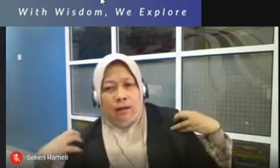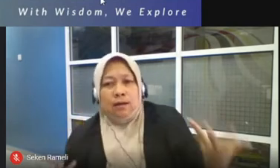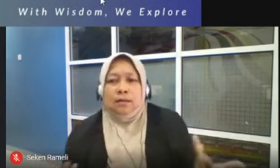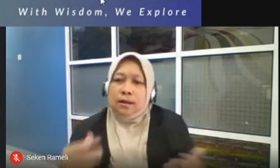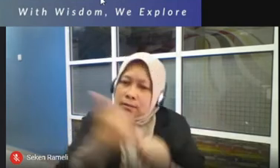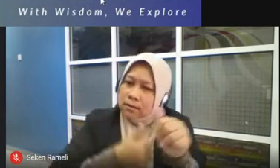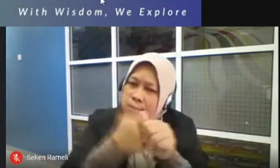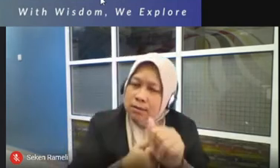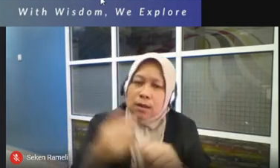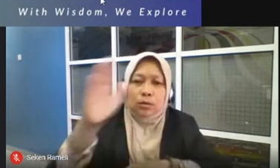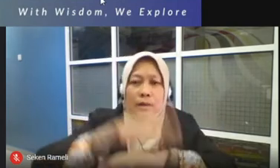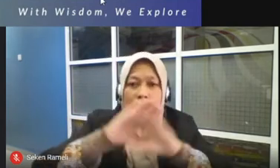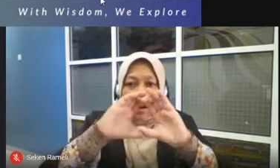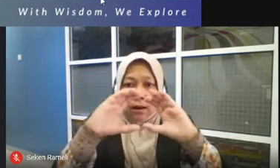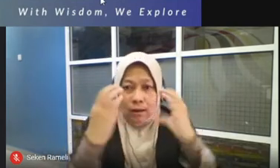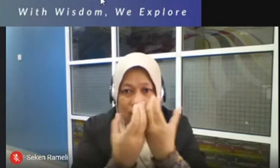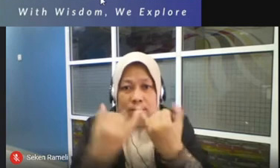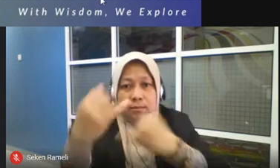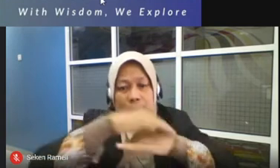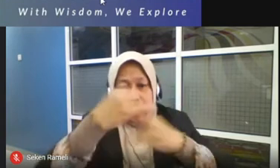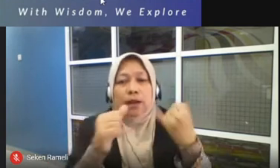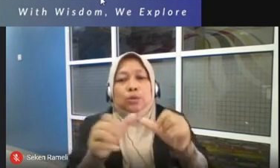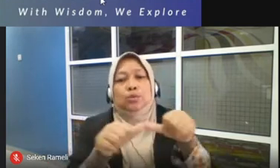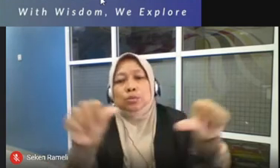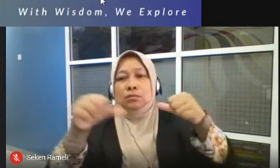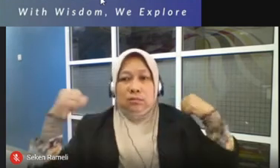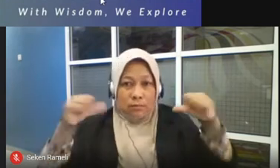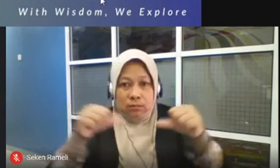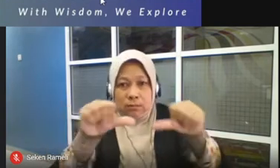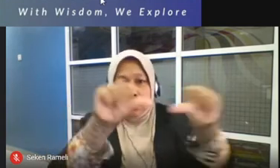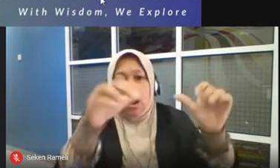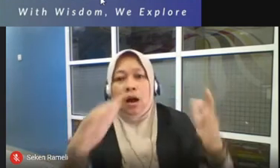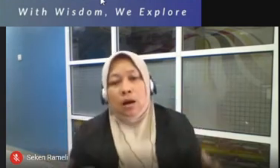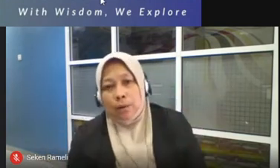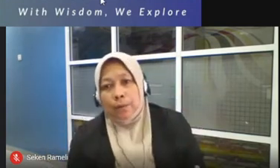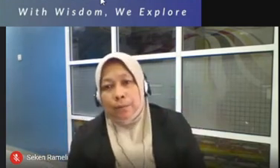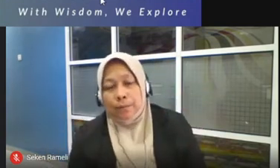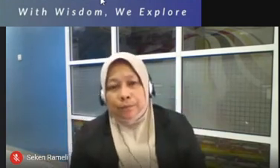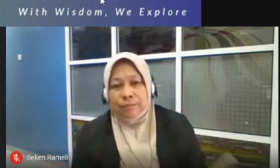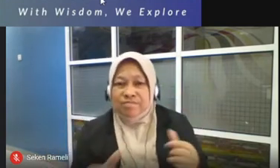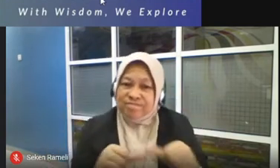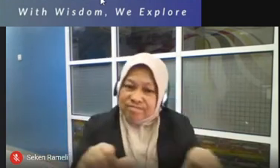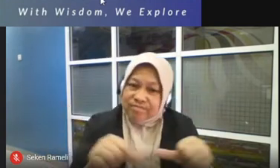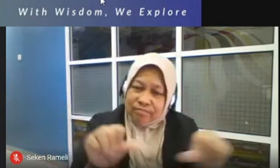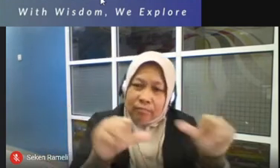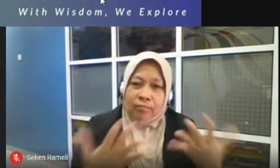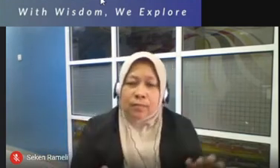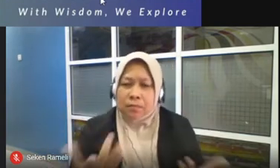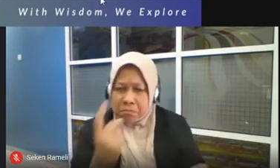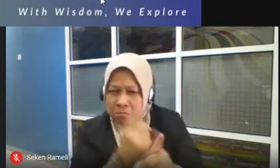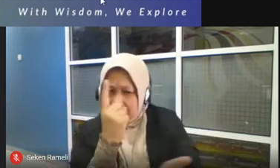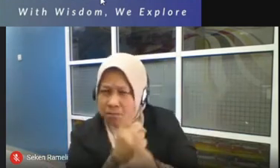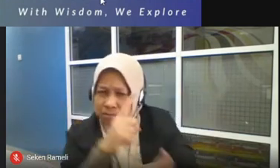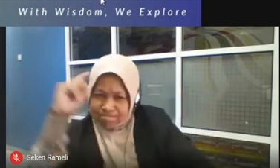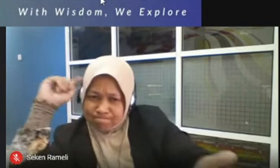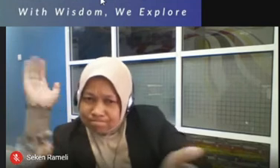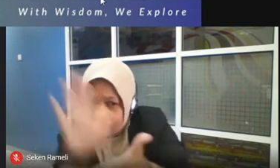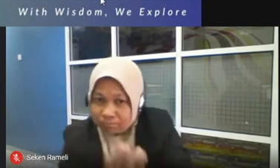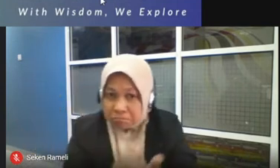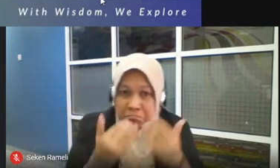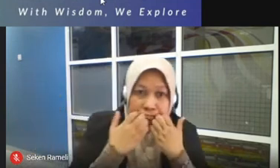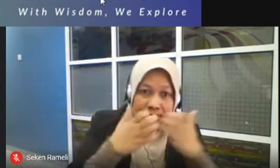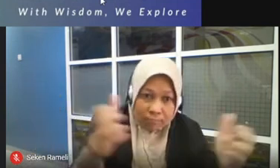selalu buat kelas online kan. Jadi kita ada servis urut. Macam mana kita nak pastikan orang customer kita tu ambil kita untuk urut dia?